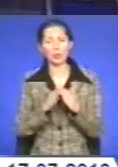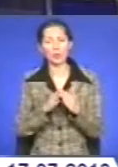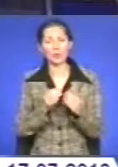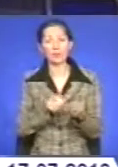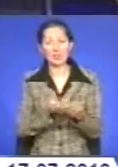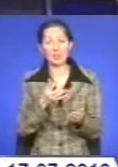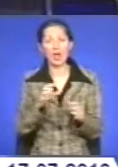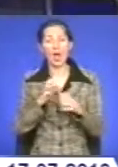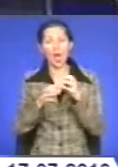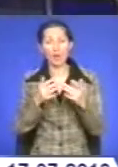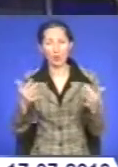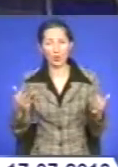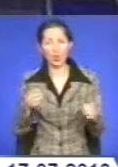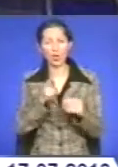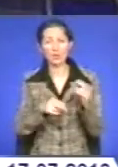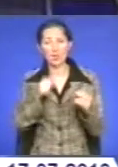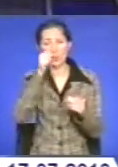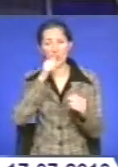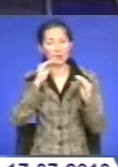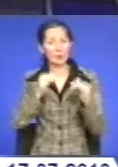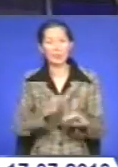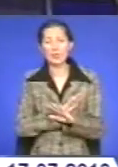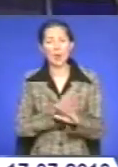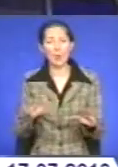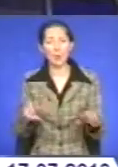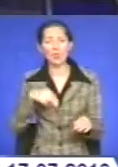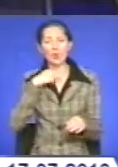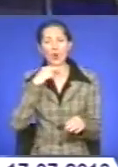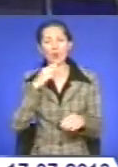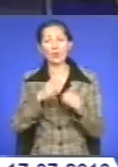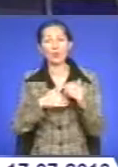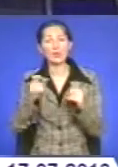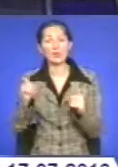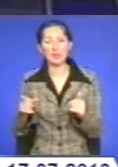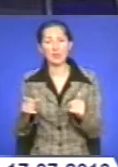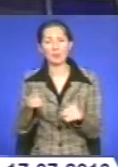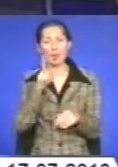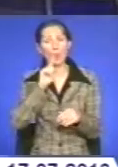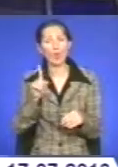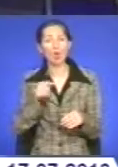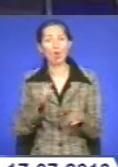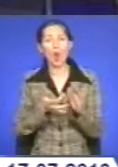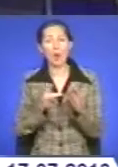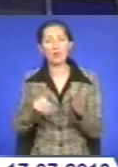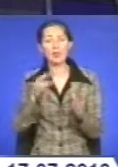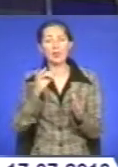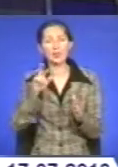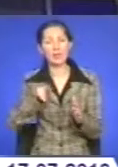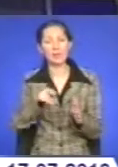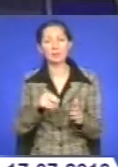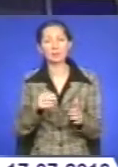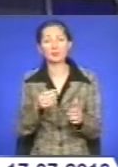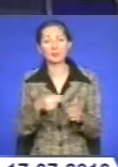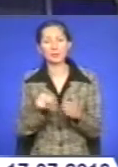Ціна на фрукти до кінця місяця зменшуватися не буде, зауважують фахівці. Поки що на кавуни, дині ажіотажу